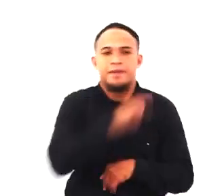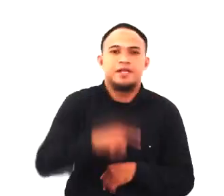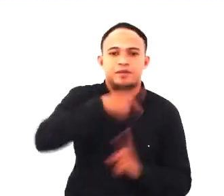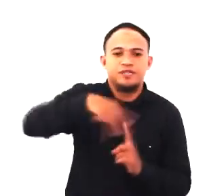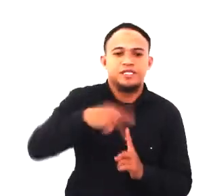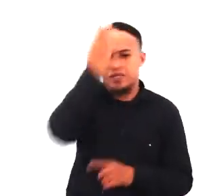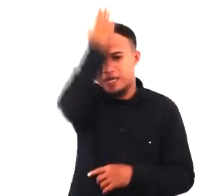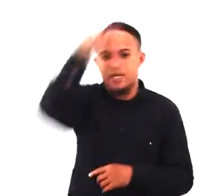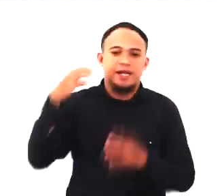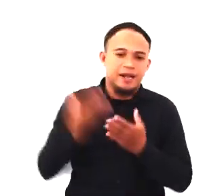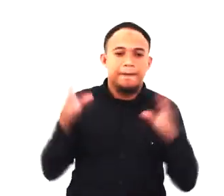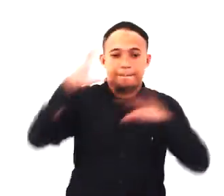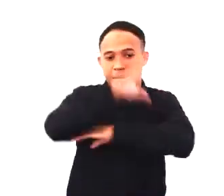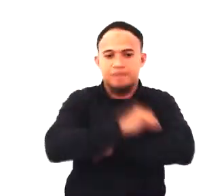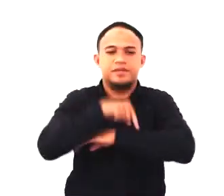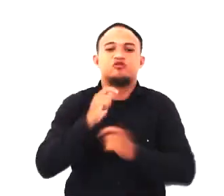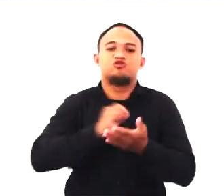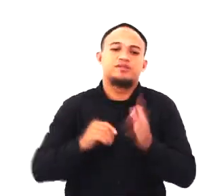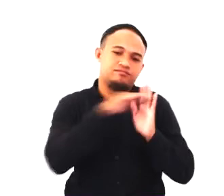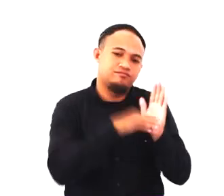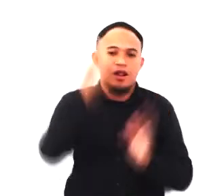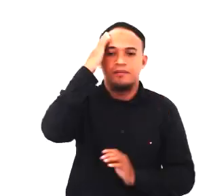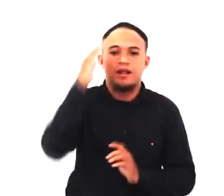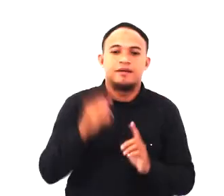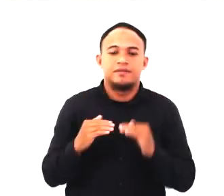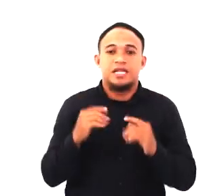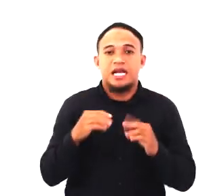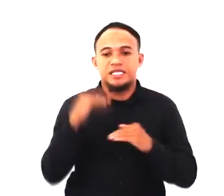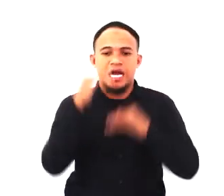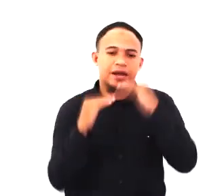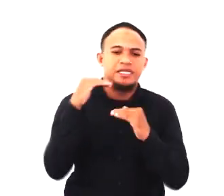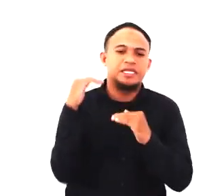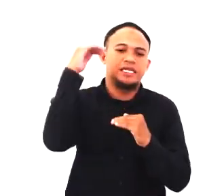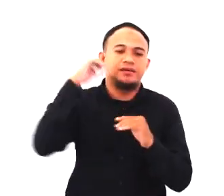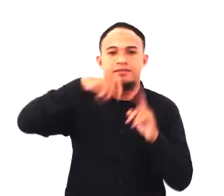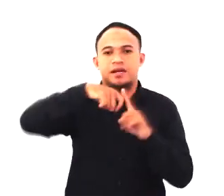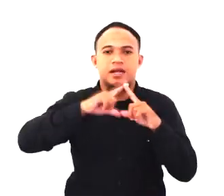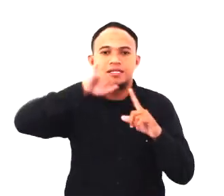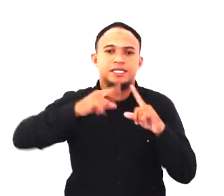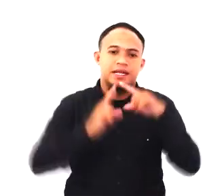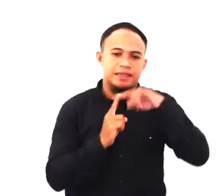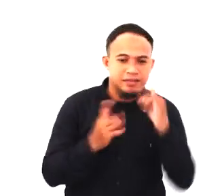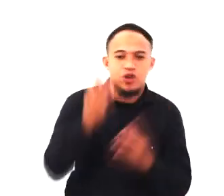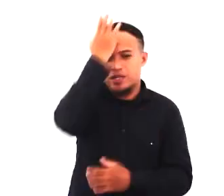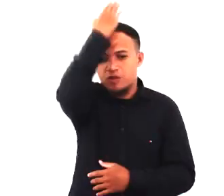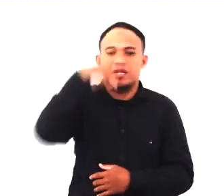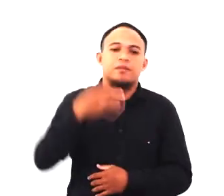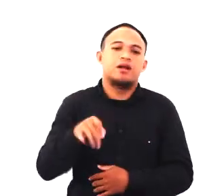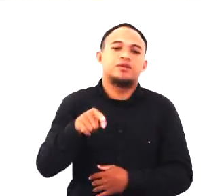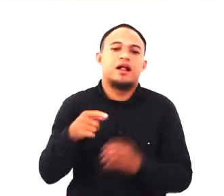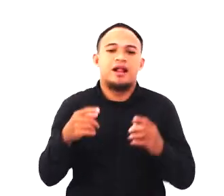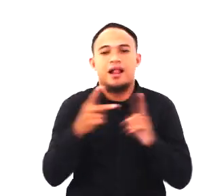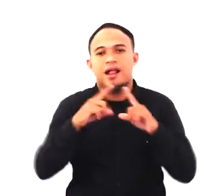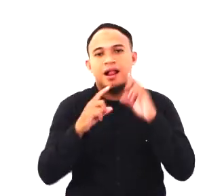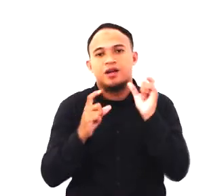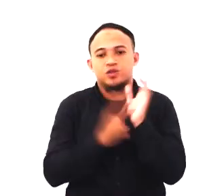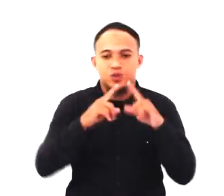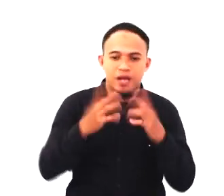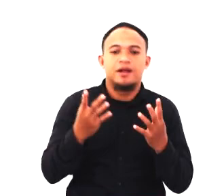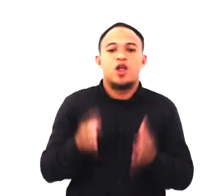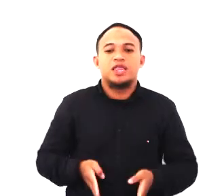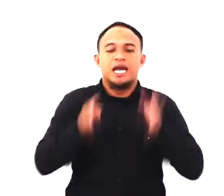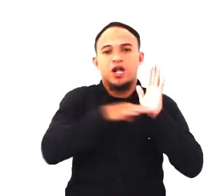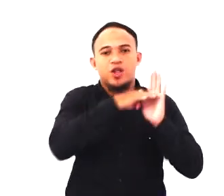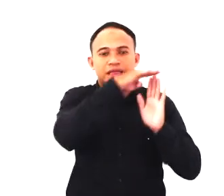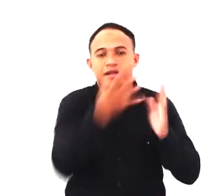Pemerintah Provinsi Gorontalo menggelar malam pengantar tugas menyambut Kepala Kejaksaan Tinggi yang baru,